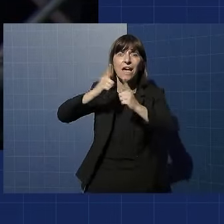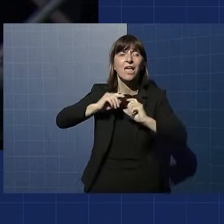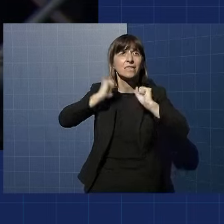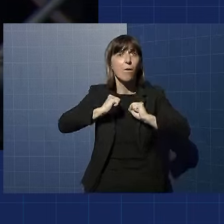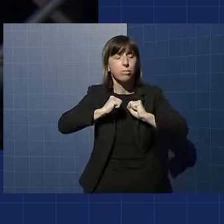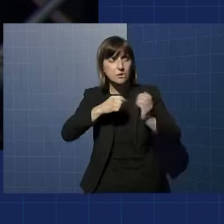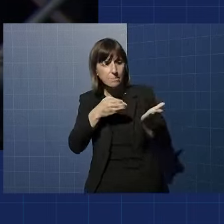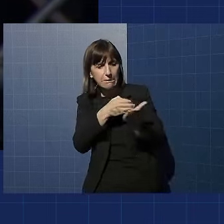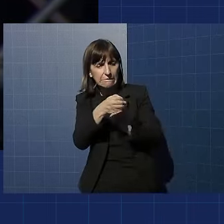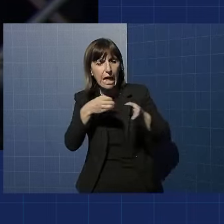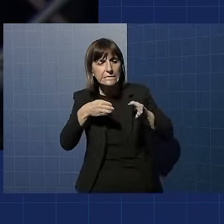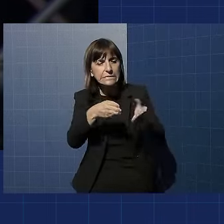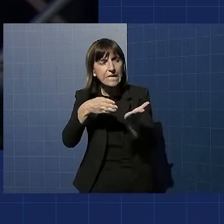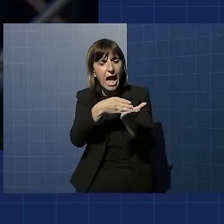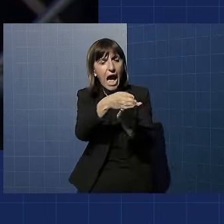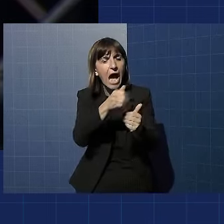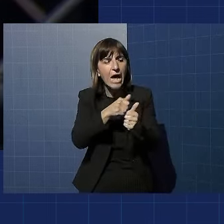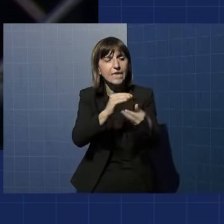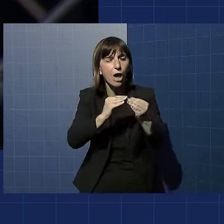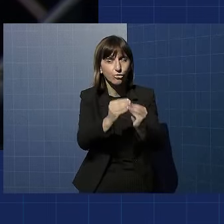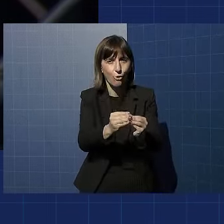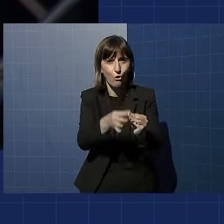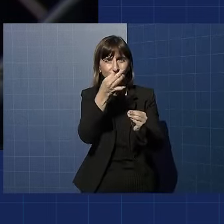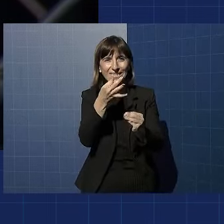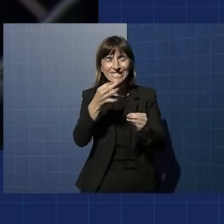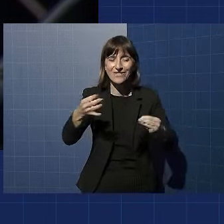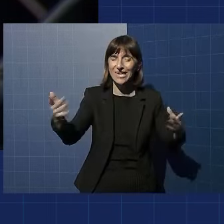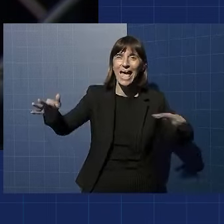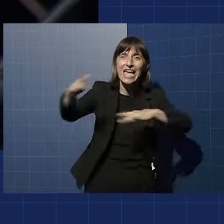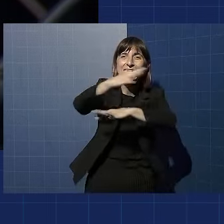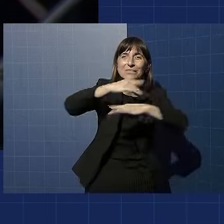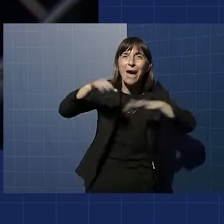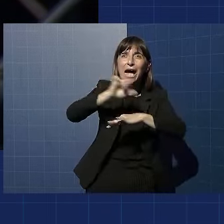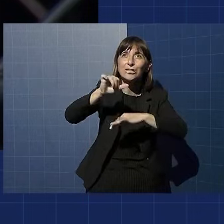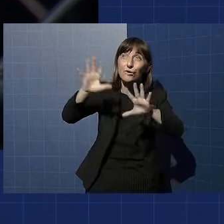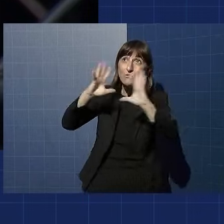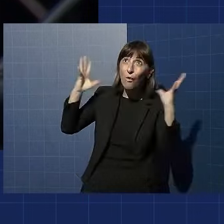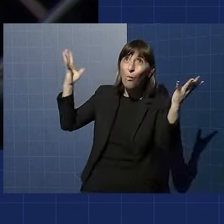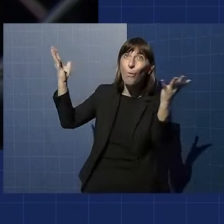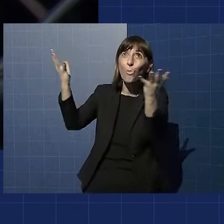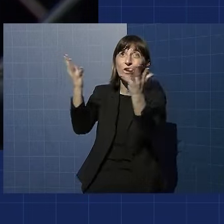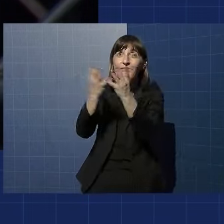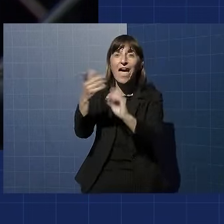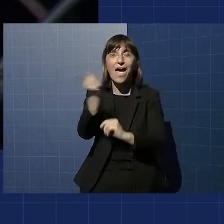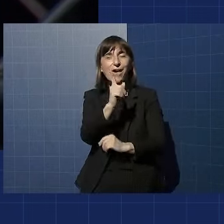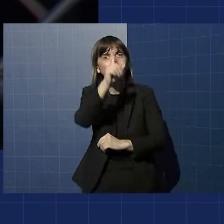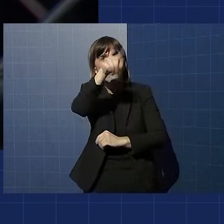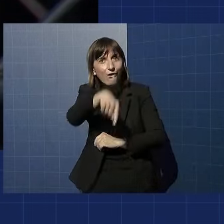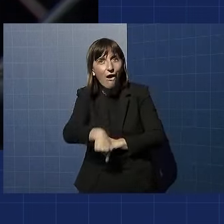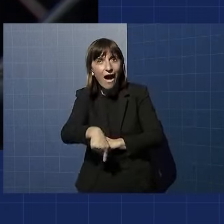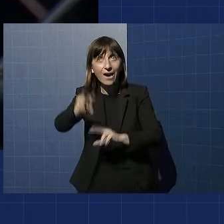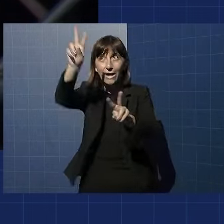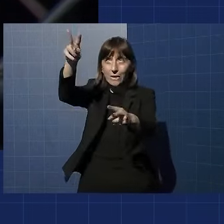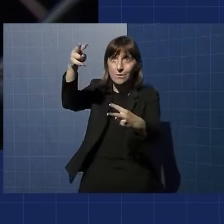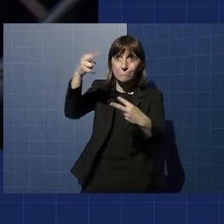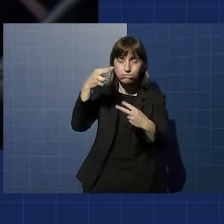spazio è non solo spazio extraatmosferico rivolto verso l'universo, ma è anche spazio che guarda